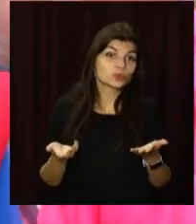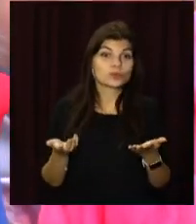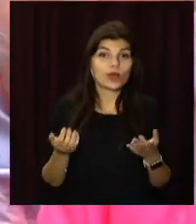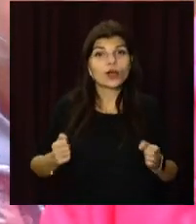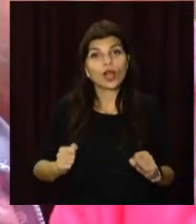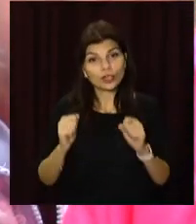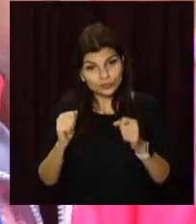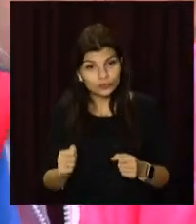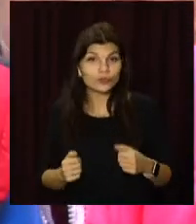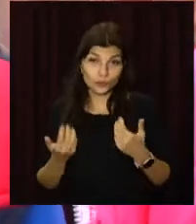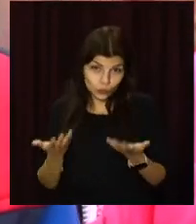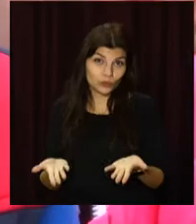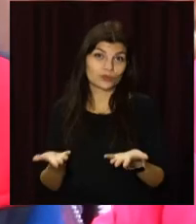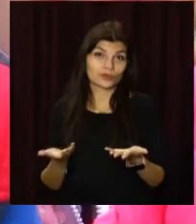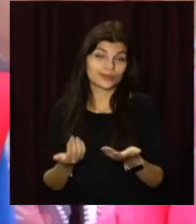качелі.